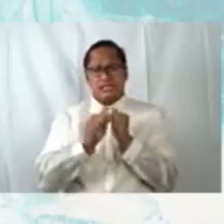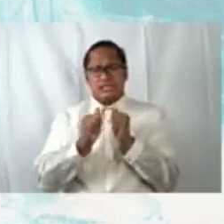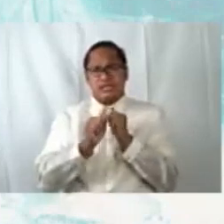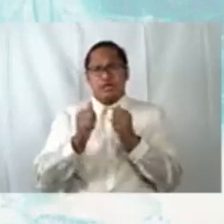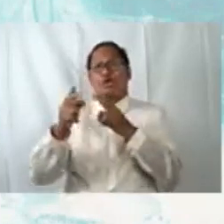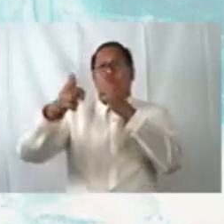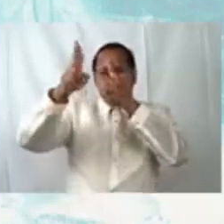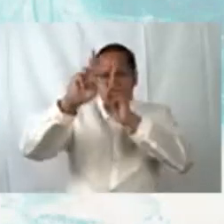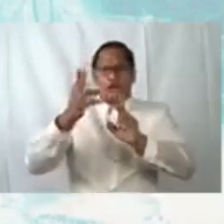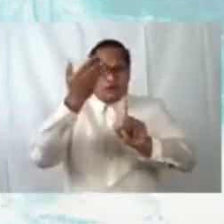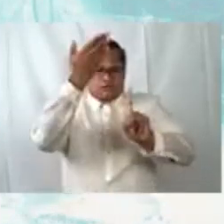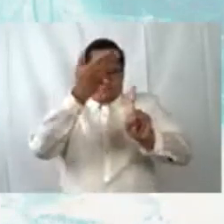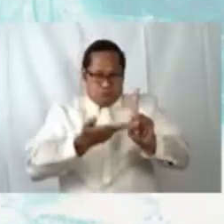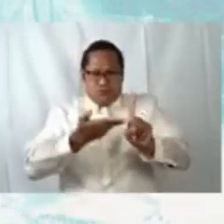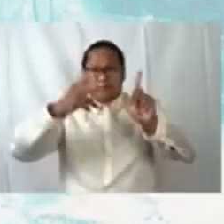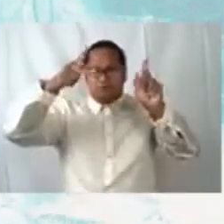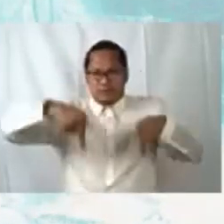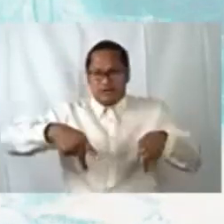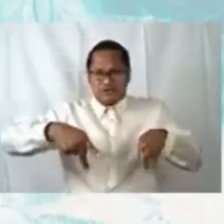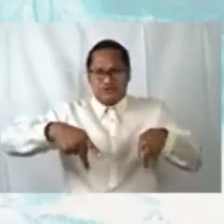honorable dangal.